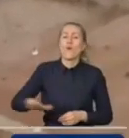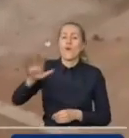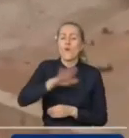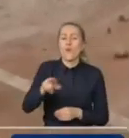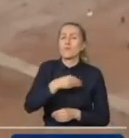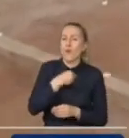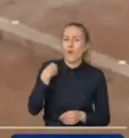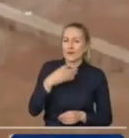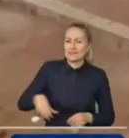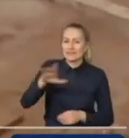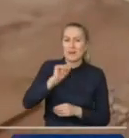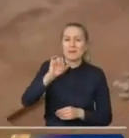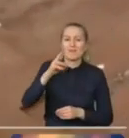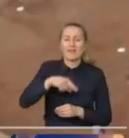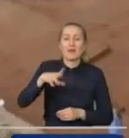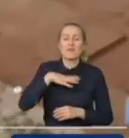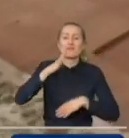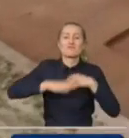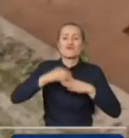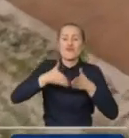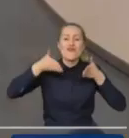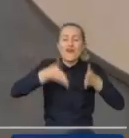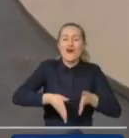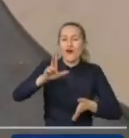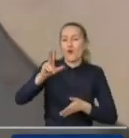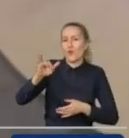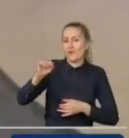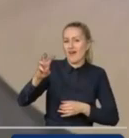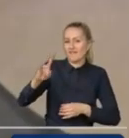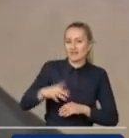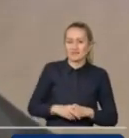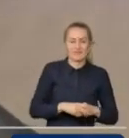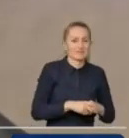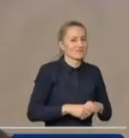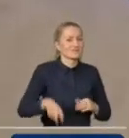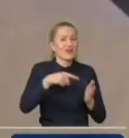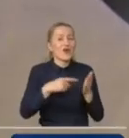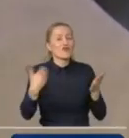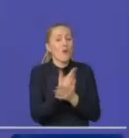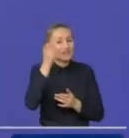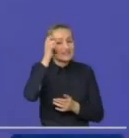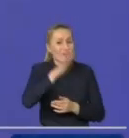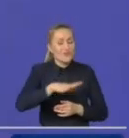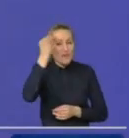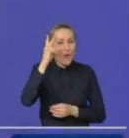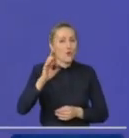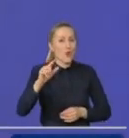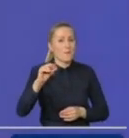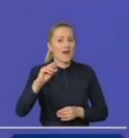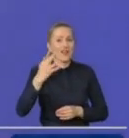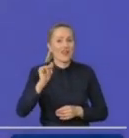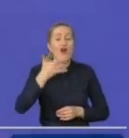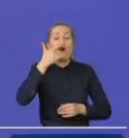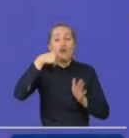odnaleźli miejsca, w których mieszkali budowniczowie grobowców kujawskich. Nowy eksponat Centrum Nauki Kopernik. Tak zwane gorące prądy pozwalają zagłębić